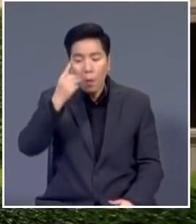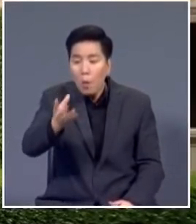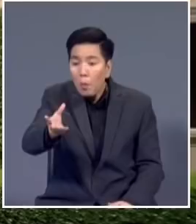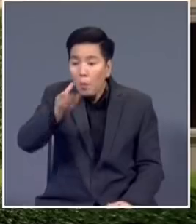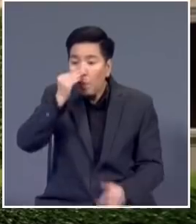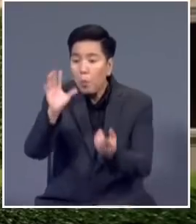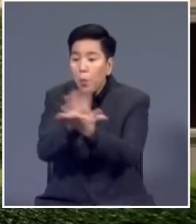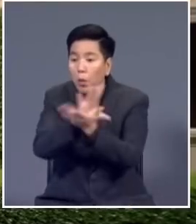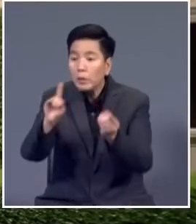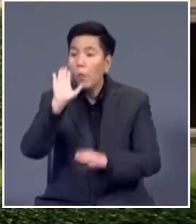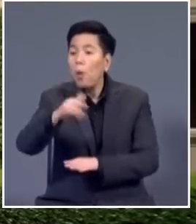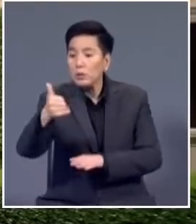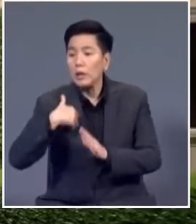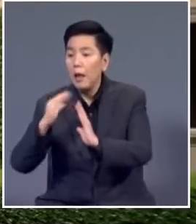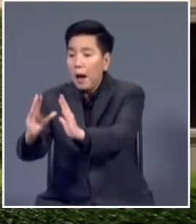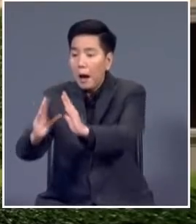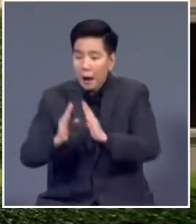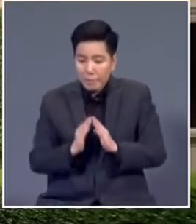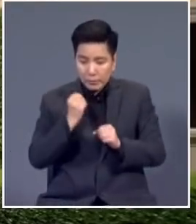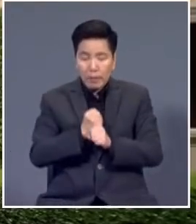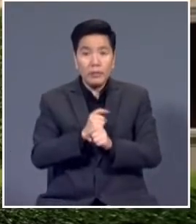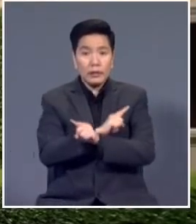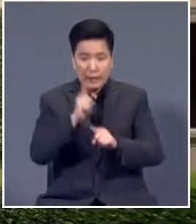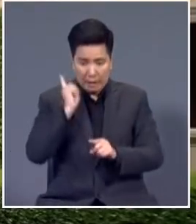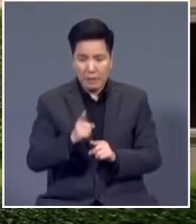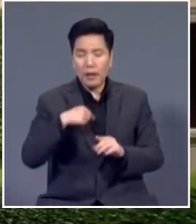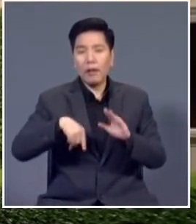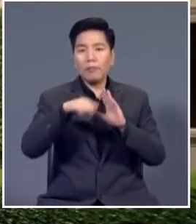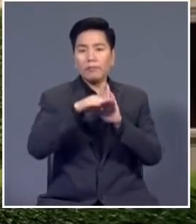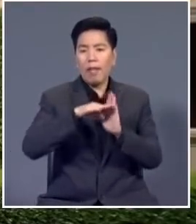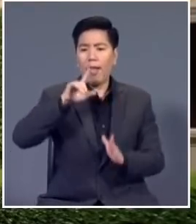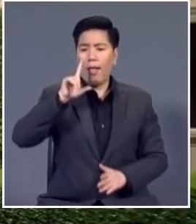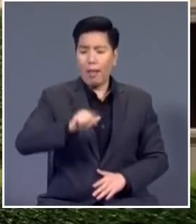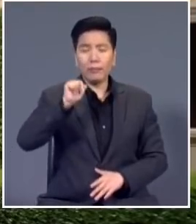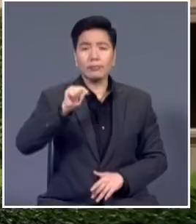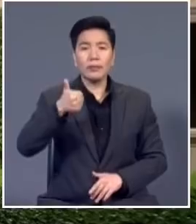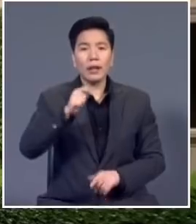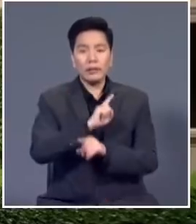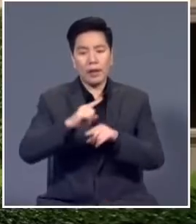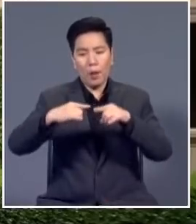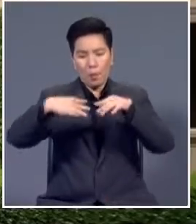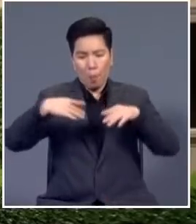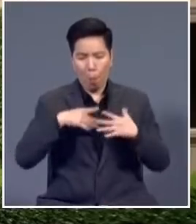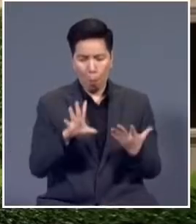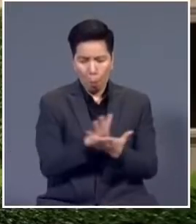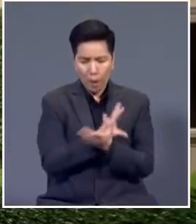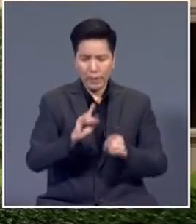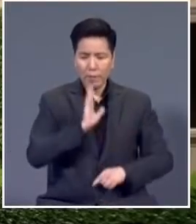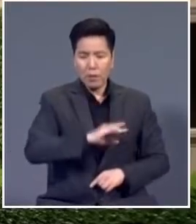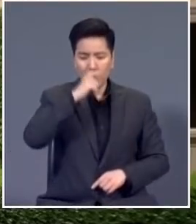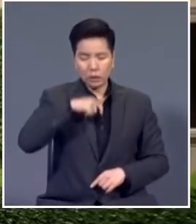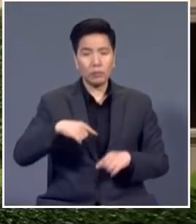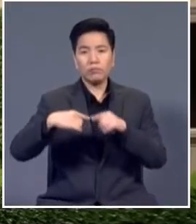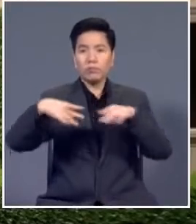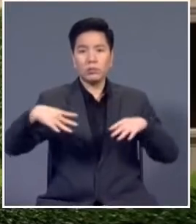มของคนอื่นมายึดถือปฏิบัติแม้จะทำได้แต่เพียงหลักการนะครับแต่หาก ขัดกับวัฒนธรรมดั้งเดิมของเราก็คงไม่ส